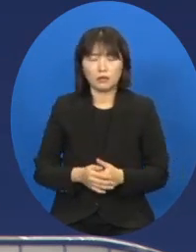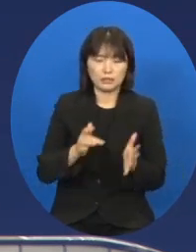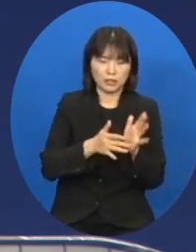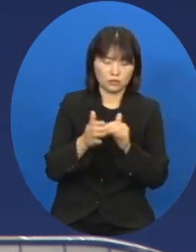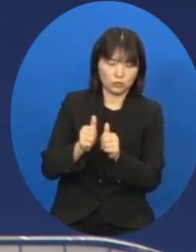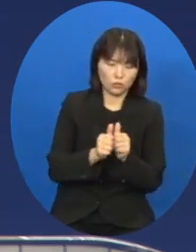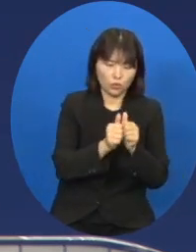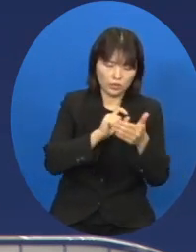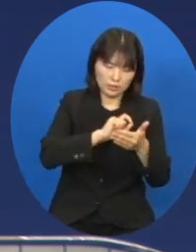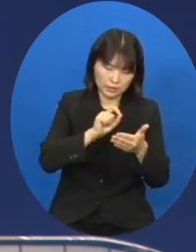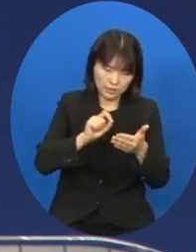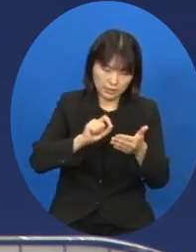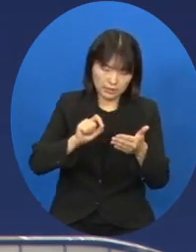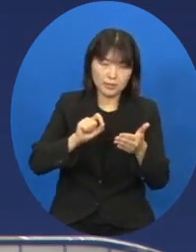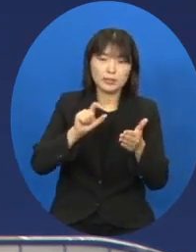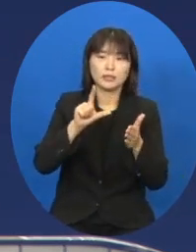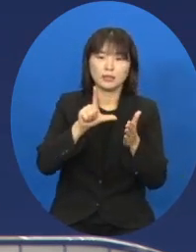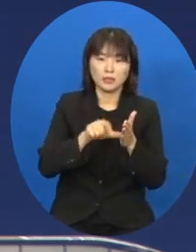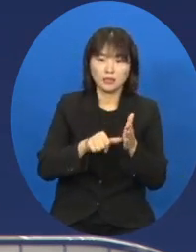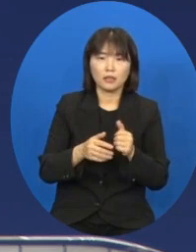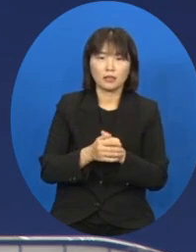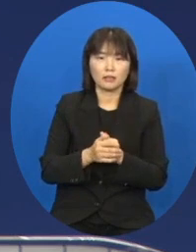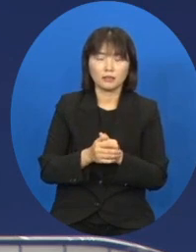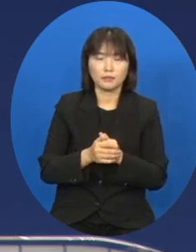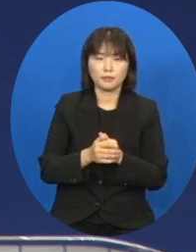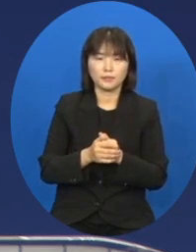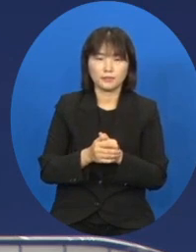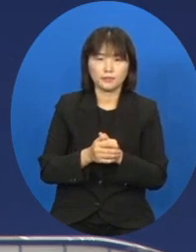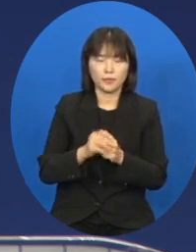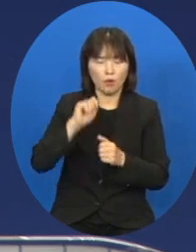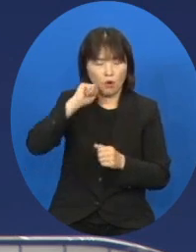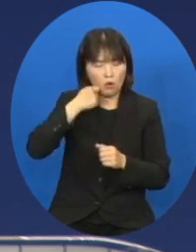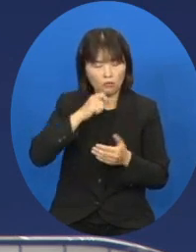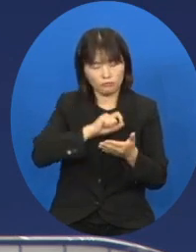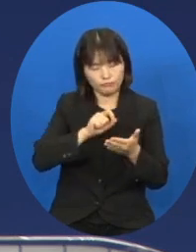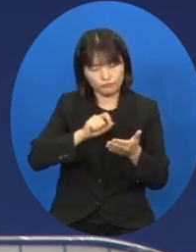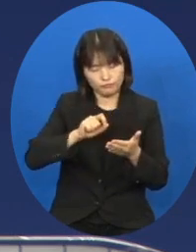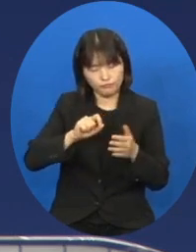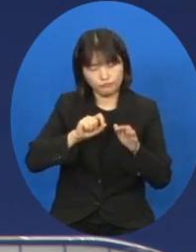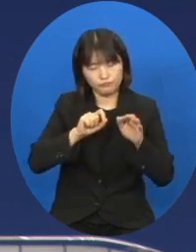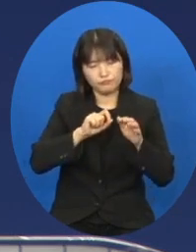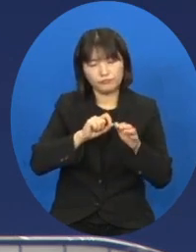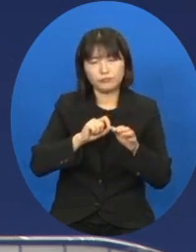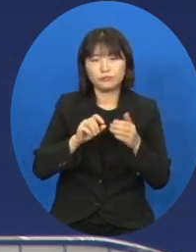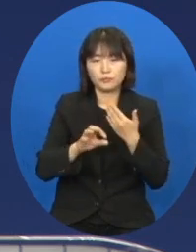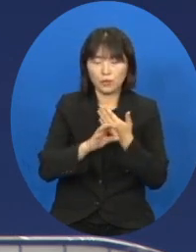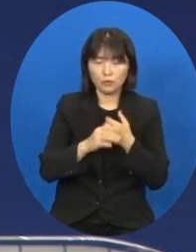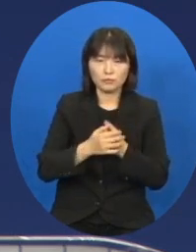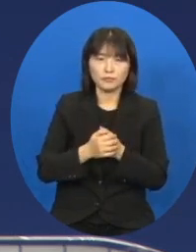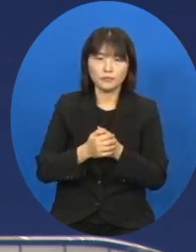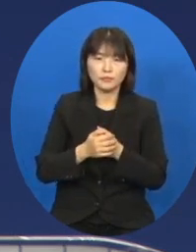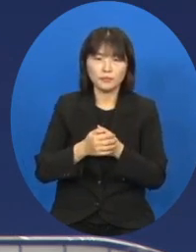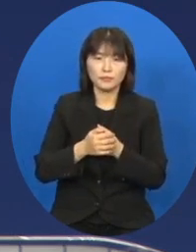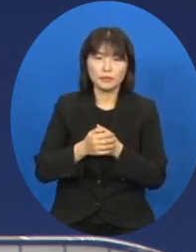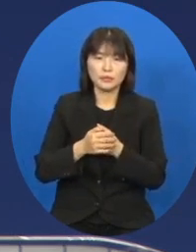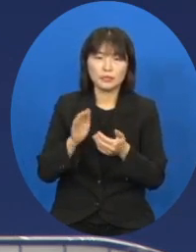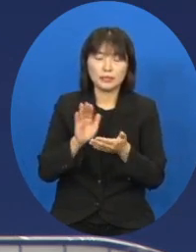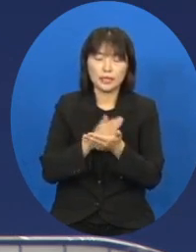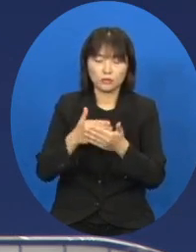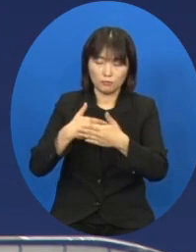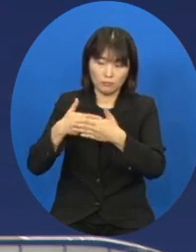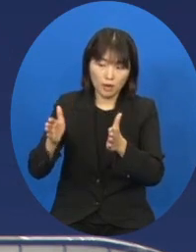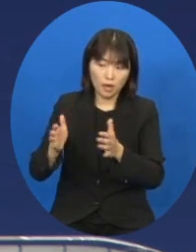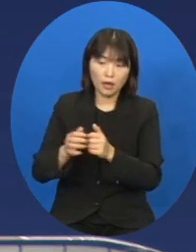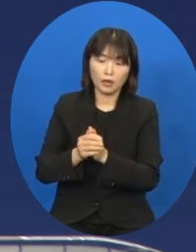동행일기를 쓰면서 그런 어려움을 일기에 이렇게 털어놓으면, 그 나눔방 지체들이 아주